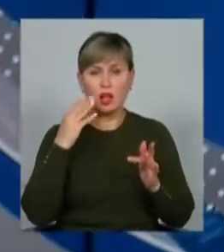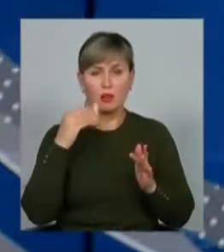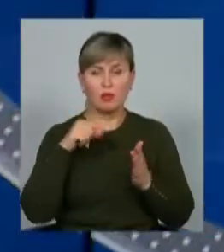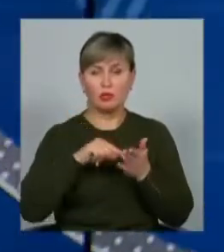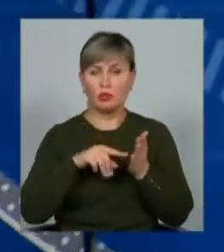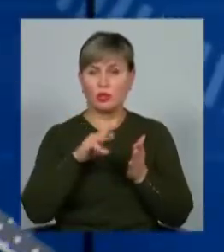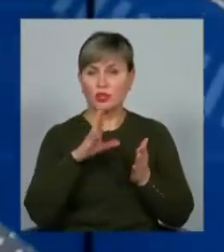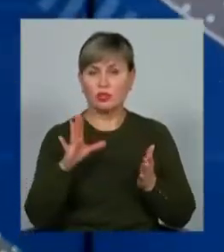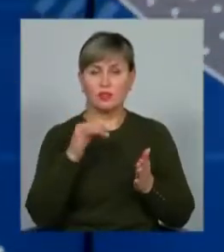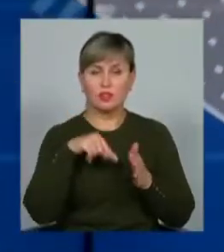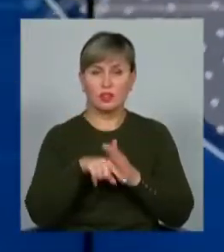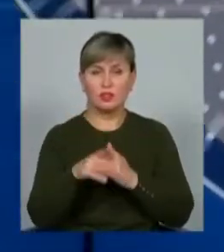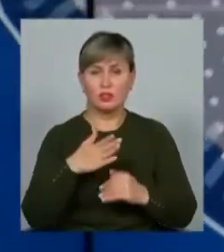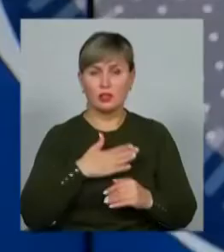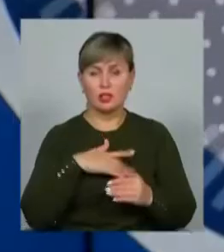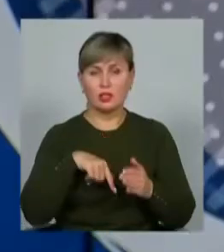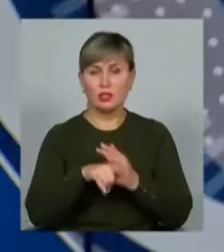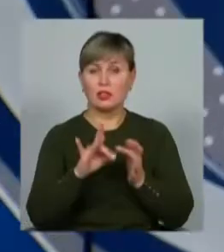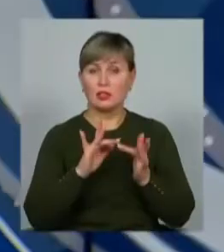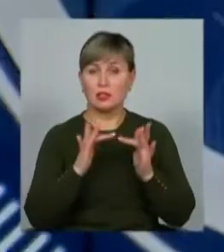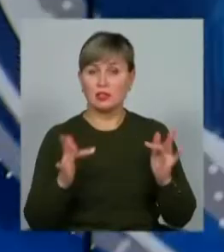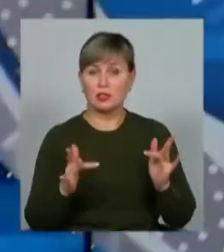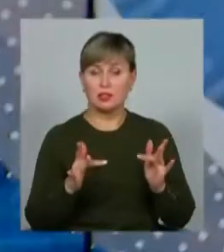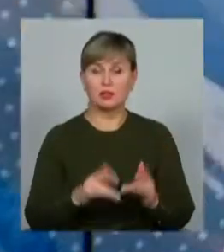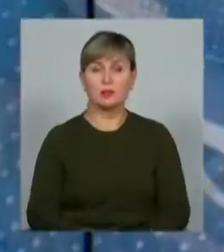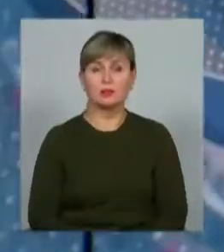и смотрите сюжеты на нашем YouTube-канале Алматы ТВ